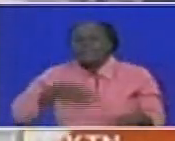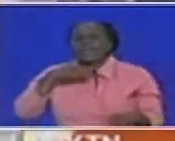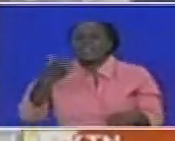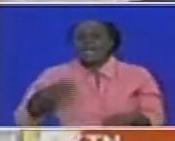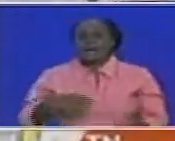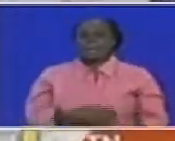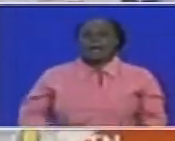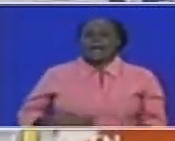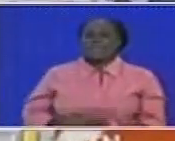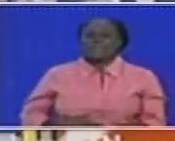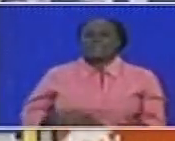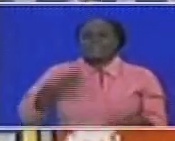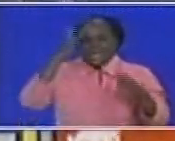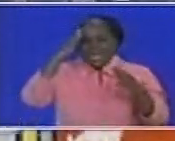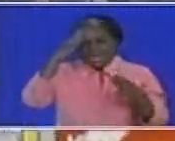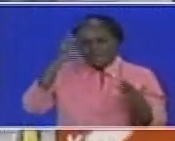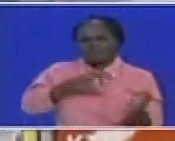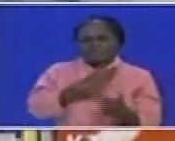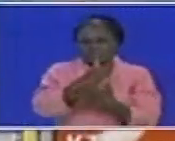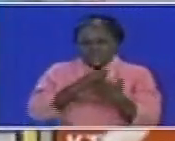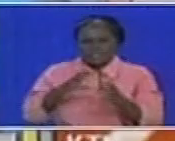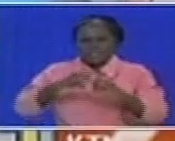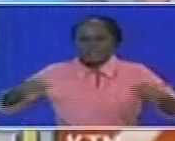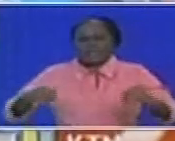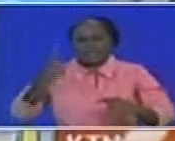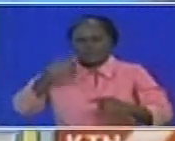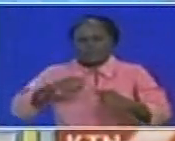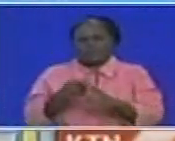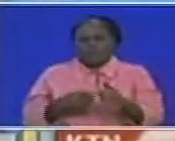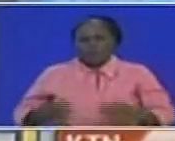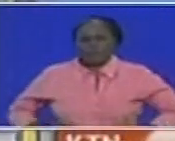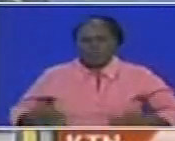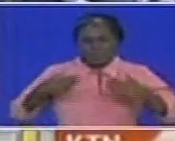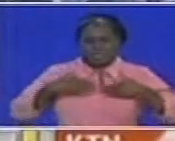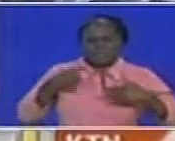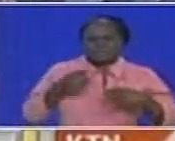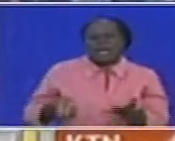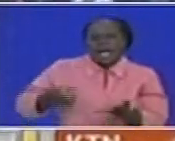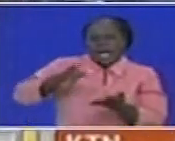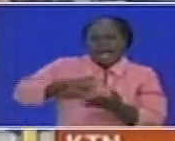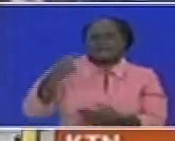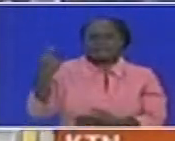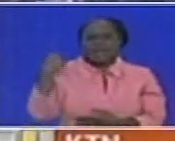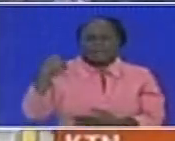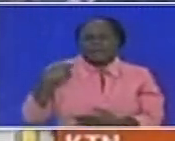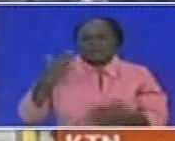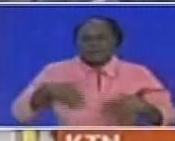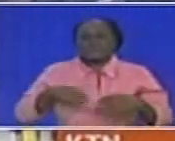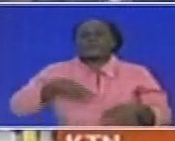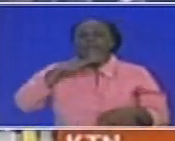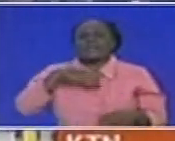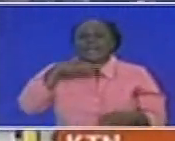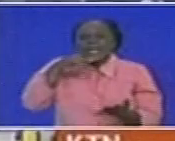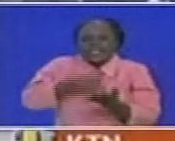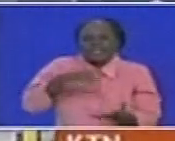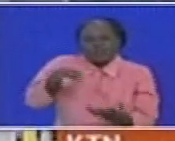kichwa chake kutenganishwa na mwili. Kisa kinachoongeza idadi ya viongozi wa dini ambao wameuliwa pwani kwa njia ya tatanishi, wengine wao